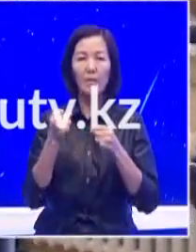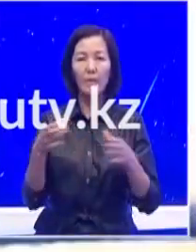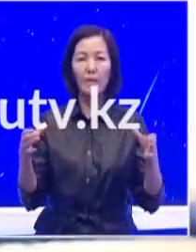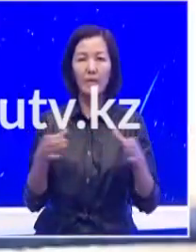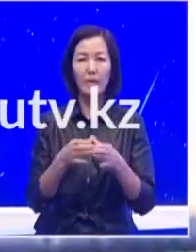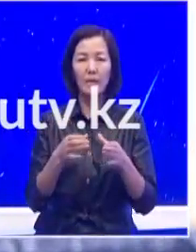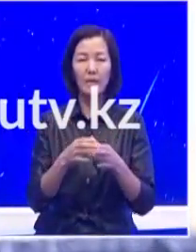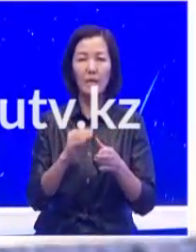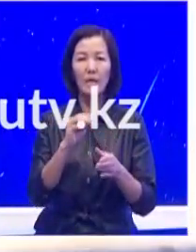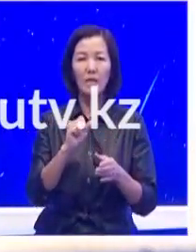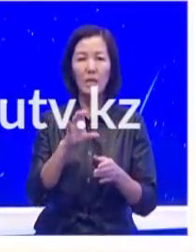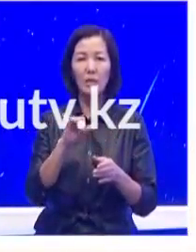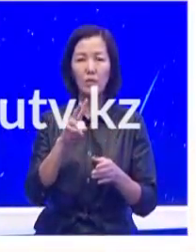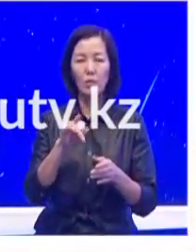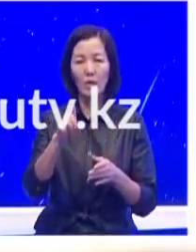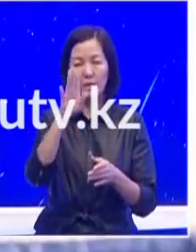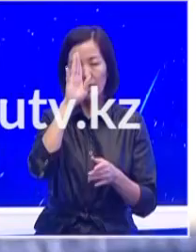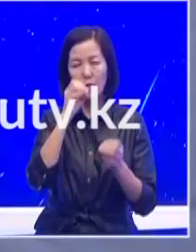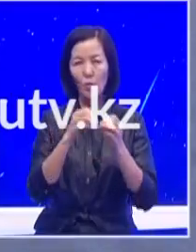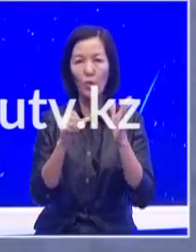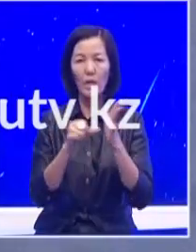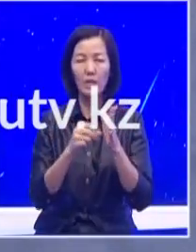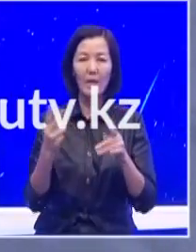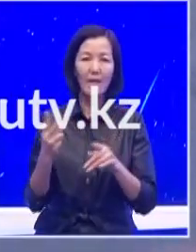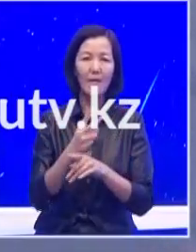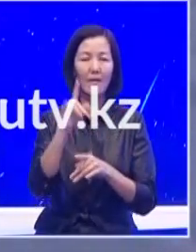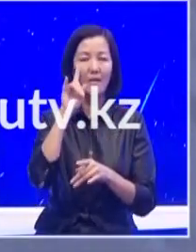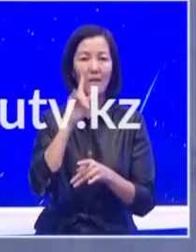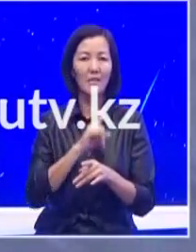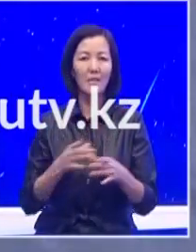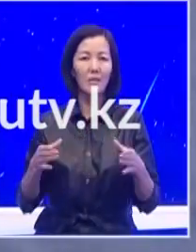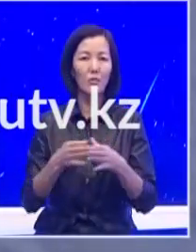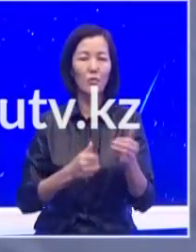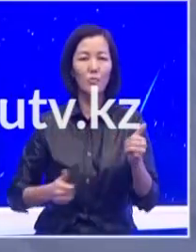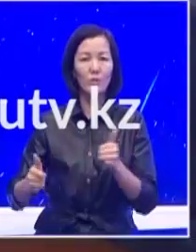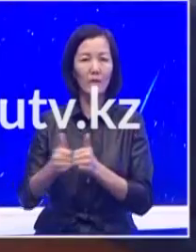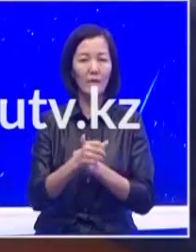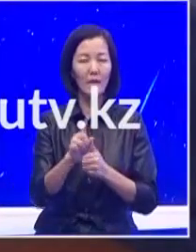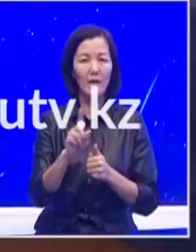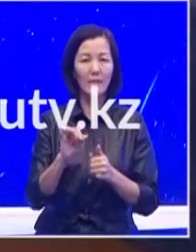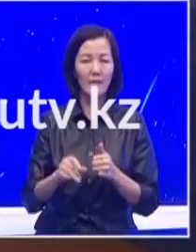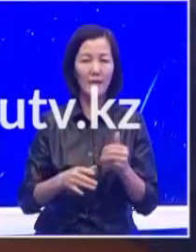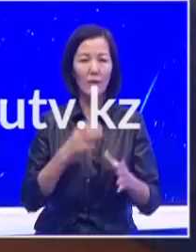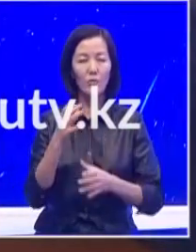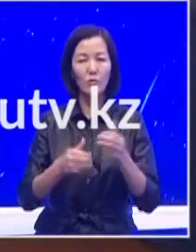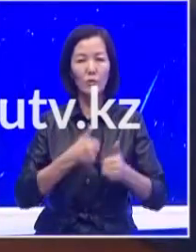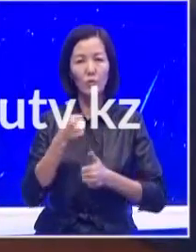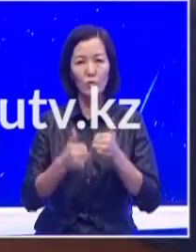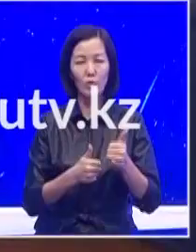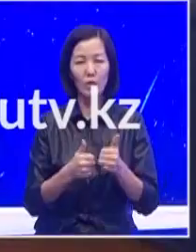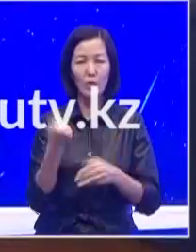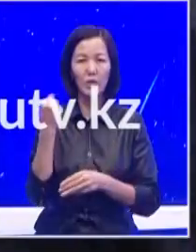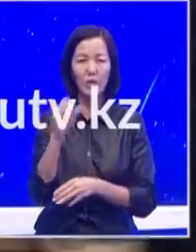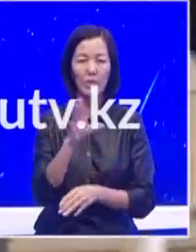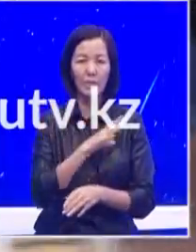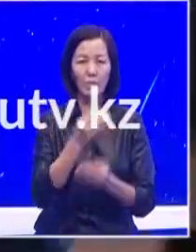бірі Жаслан Абдолда. 16 жаста екі рет Қазақстан чемпионатында топ жарған, Азия біріншілігі мен дүниежүзілік турнирлерде жүлдегер